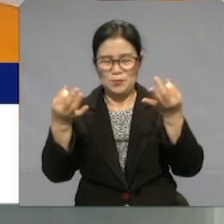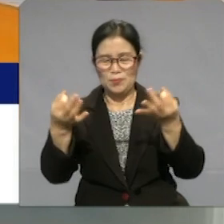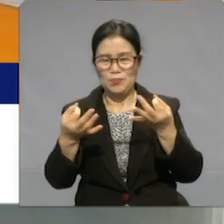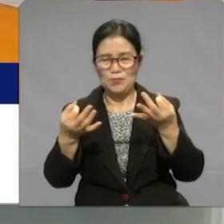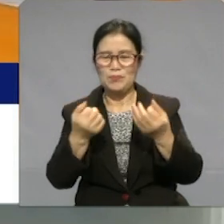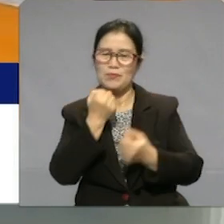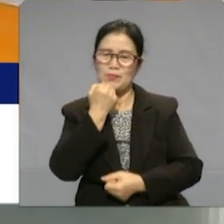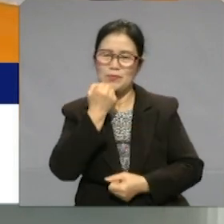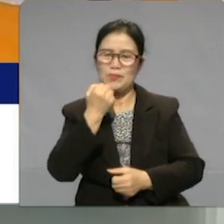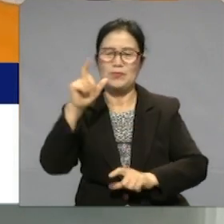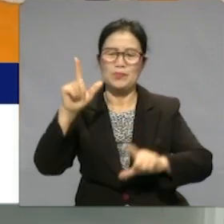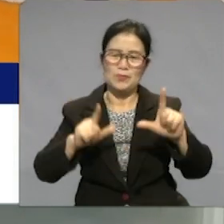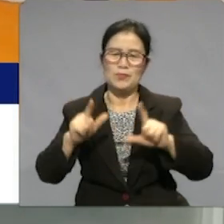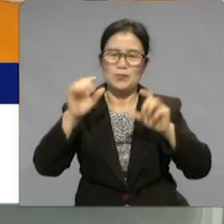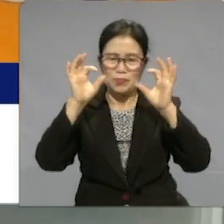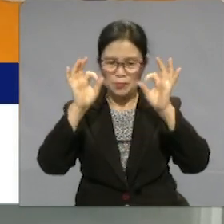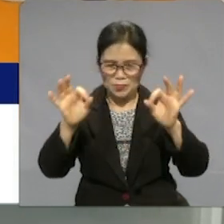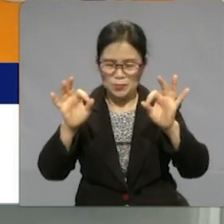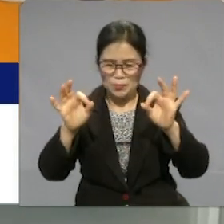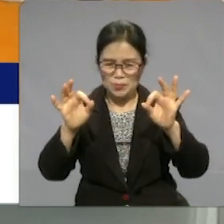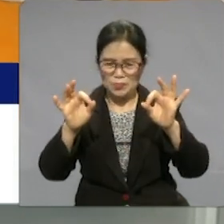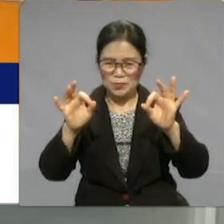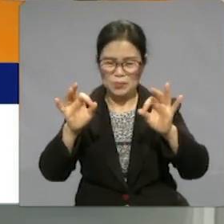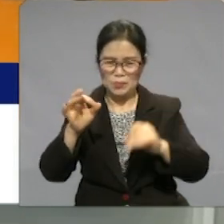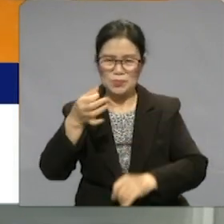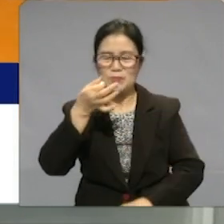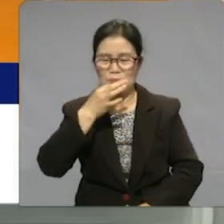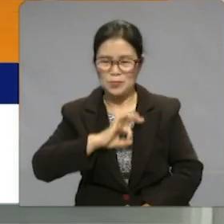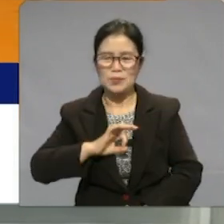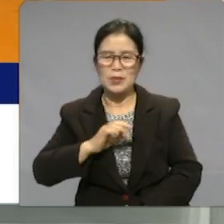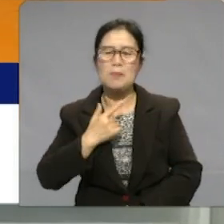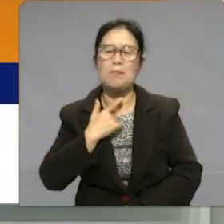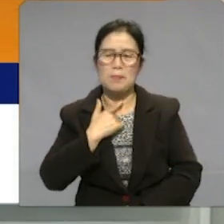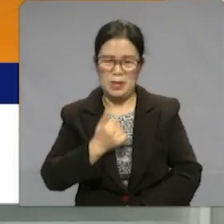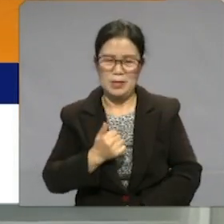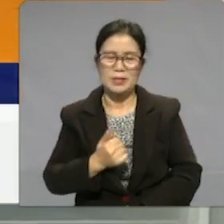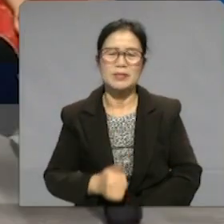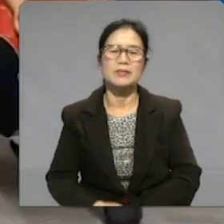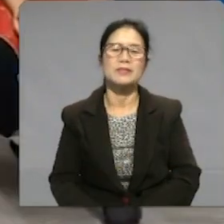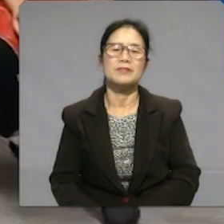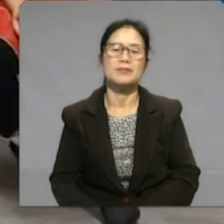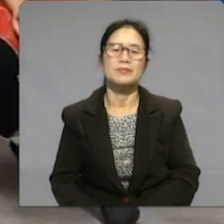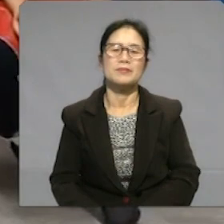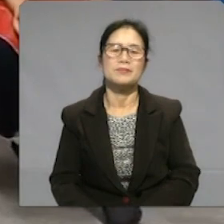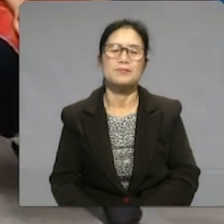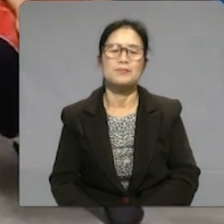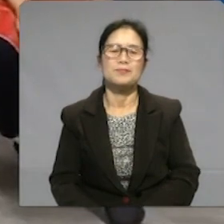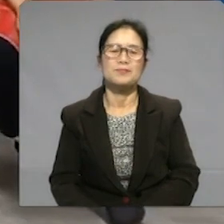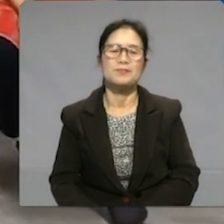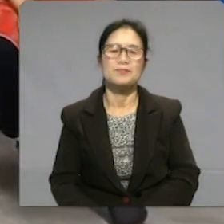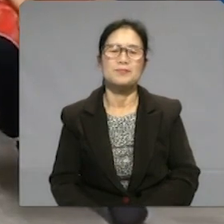바라보시고 웃으시는 모습을 보고 정말 보람이 되었던 것 같고요.